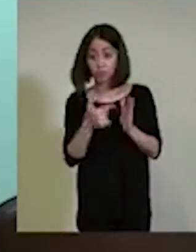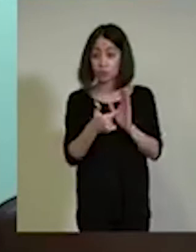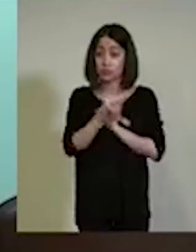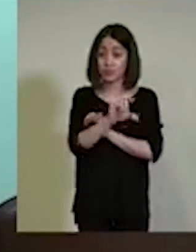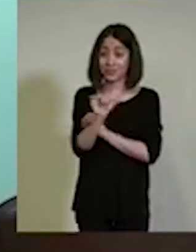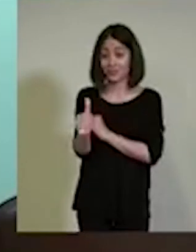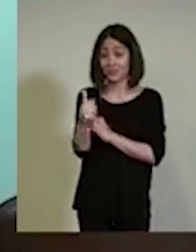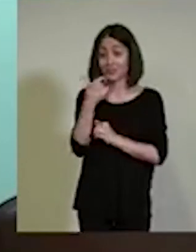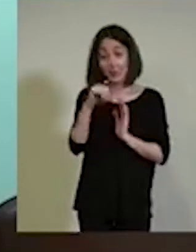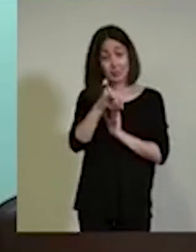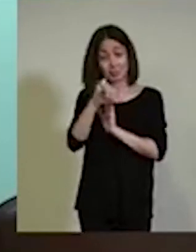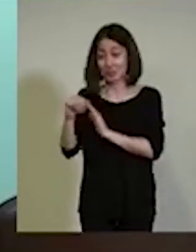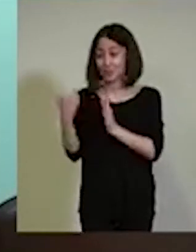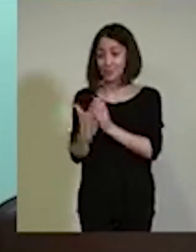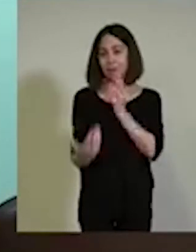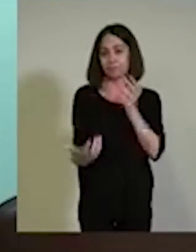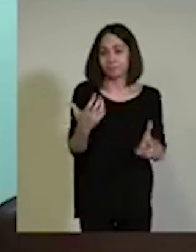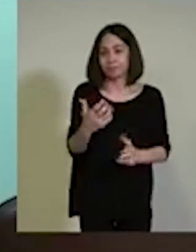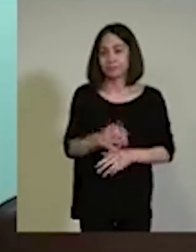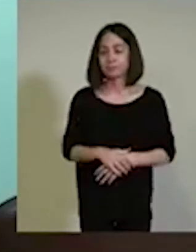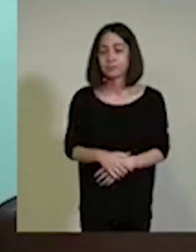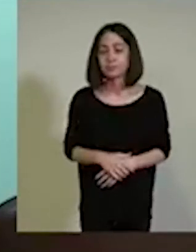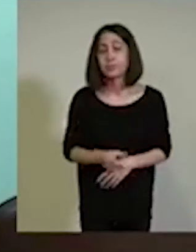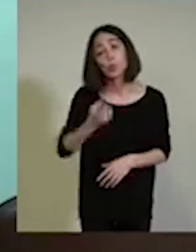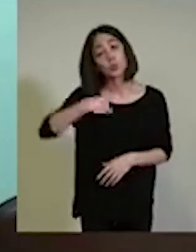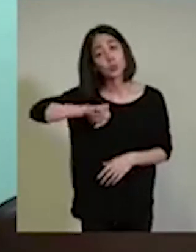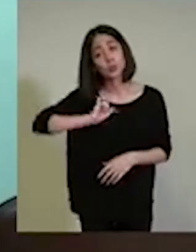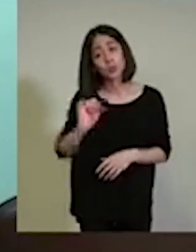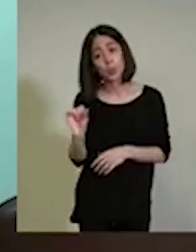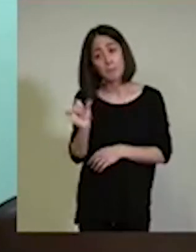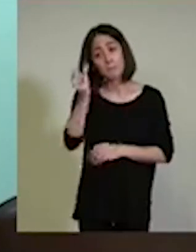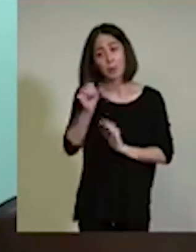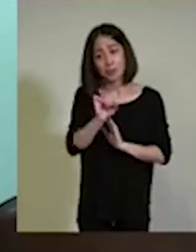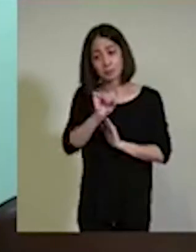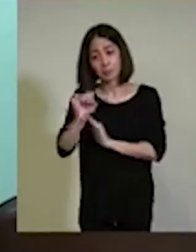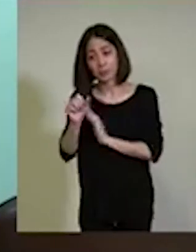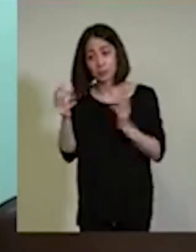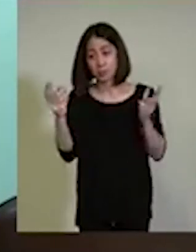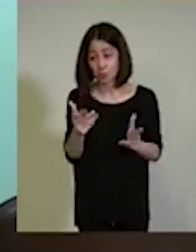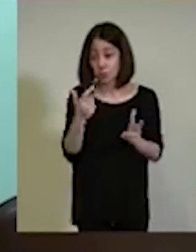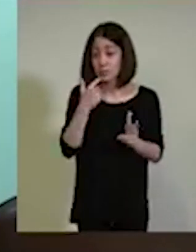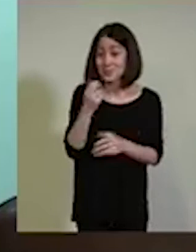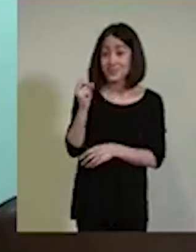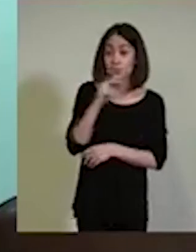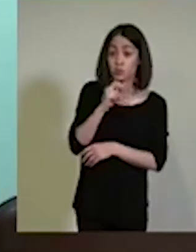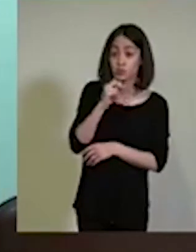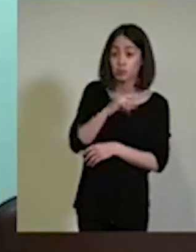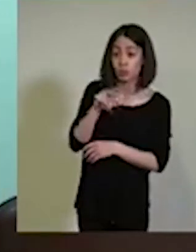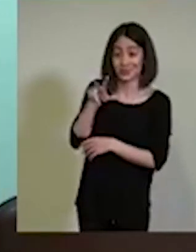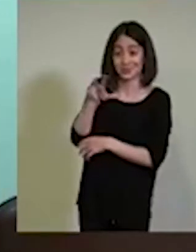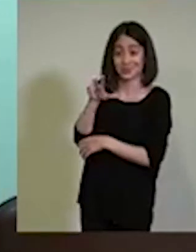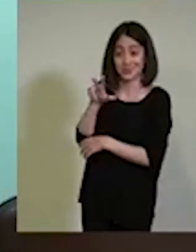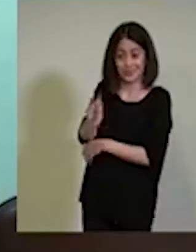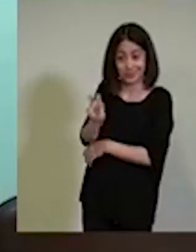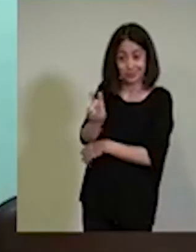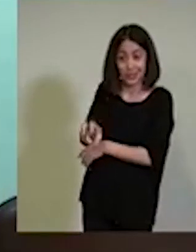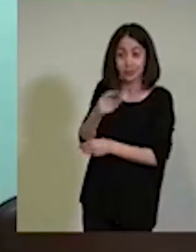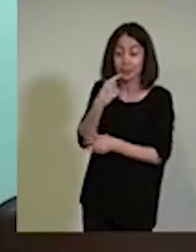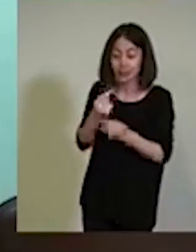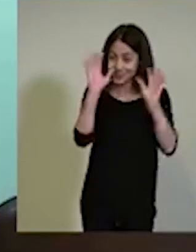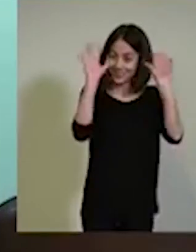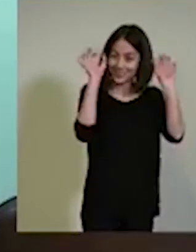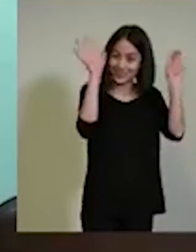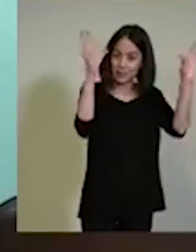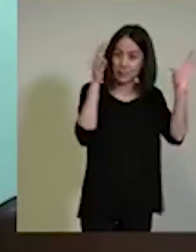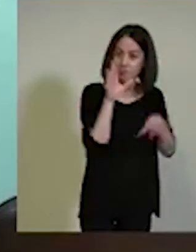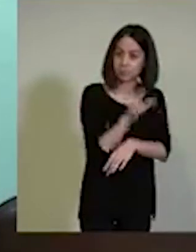cette priorité. Donc, notre première priorité, c'est l'urgence écologique et climatique qui doit désormais guider toutes nos